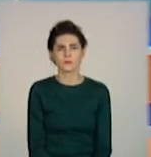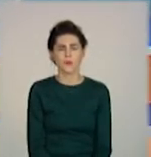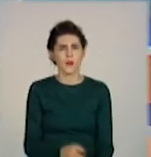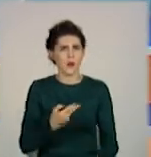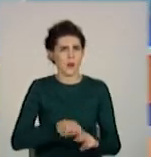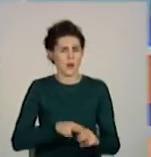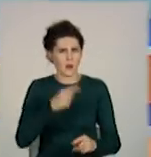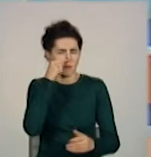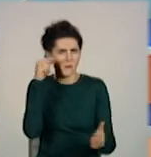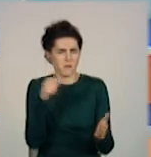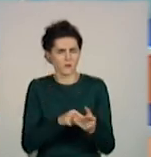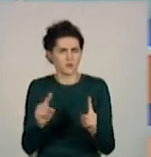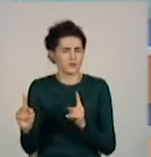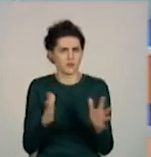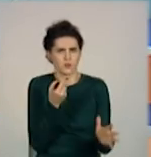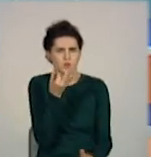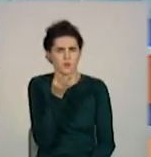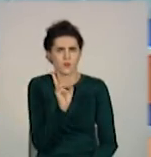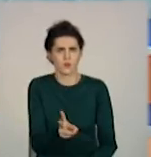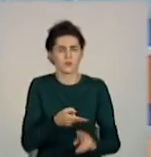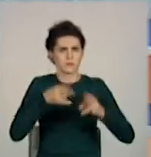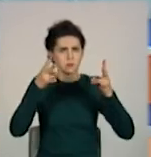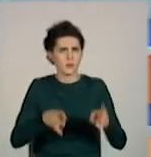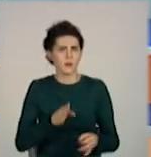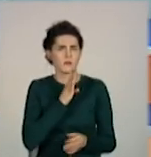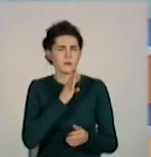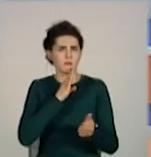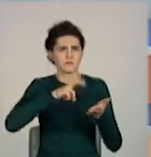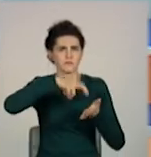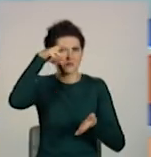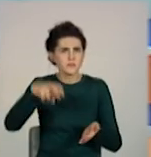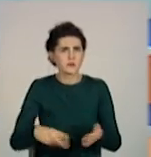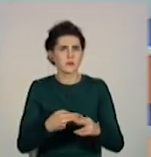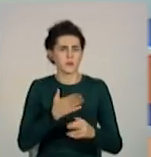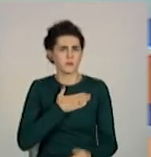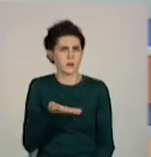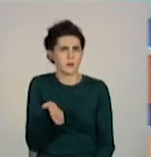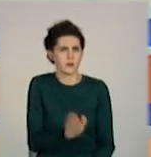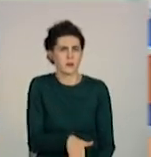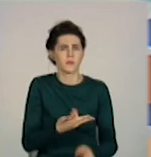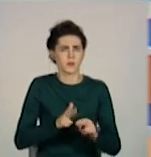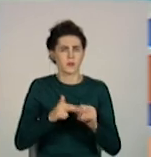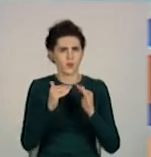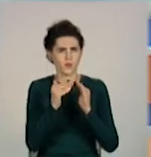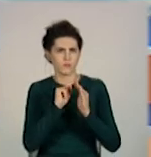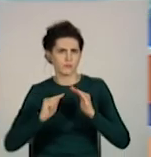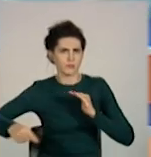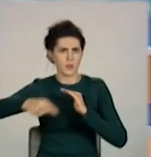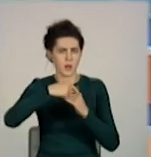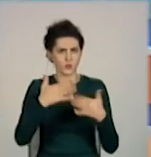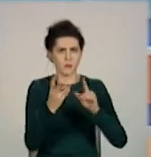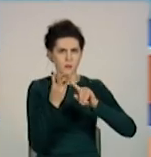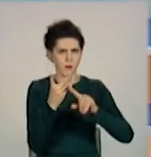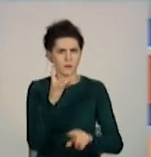Фатальний стрибок у Сєвєродонецьку. Під покинутою будівлею знайшли тіло дівчини. Це вже третій трагічний випадок, який стався біля